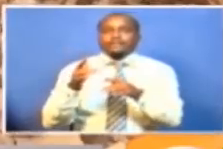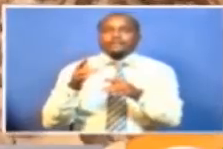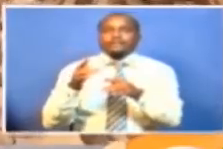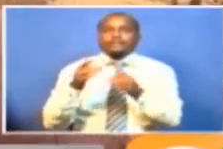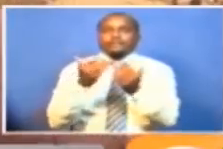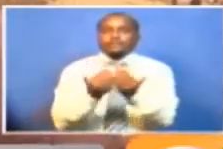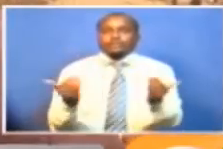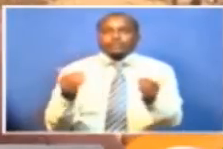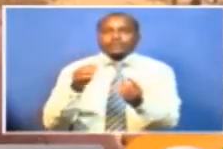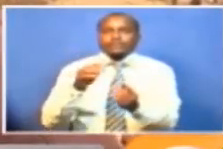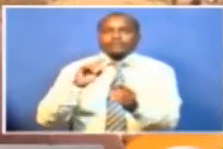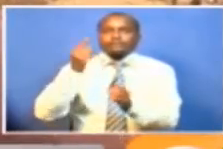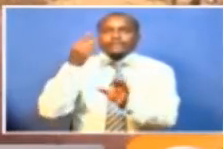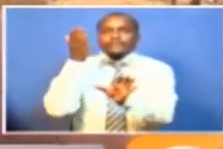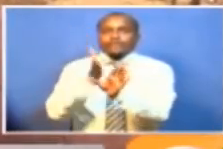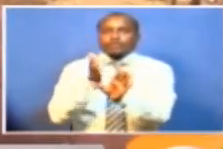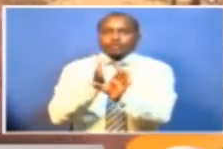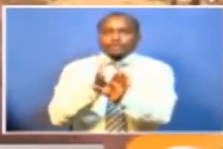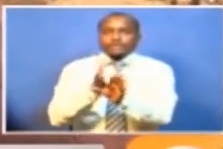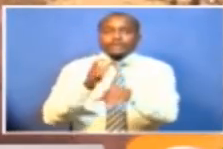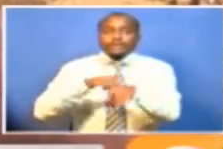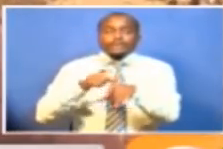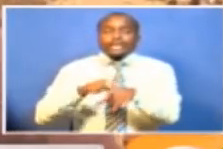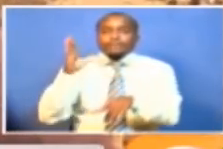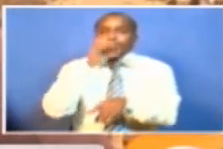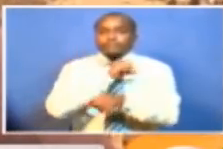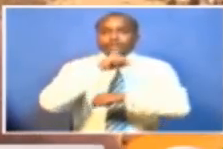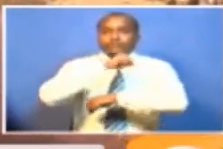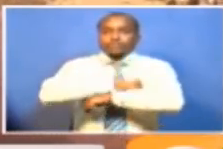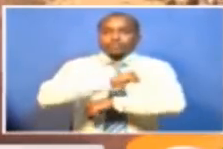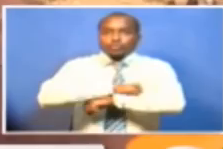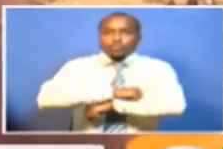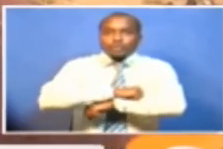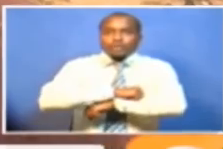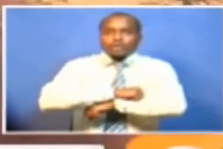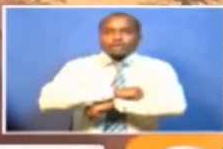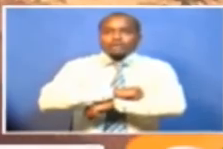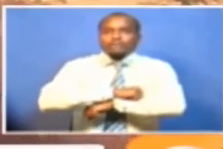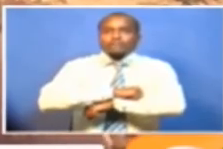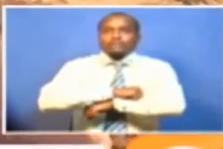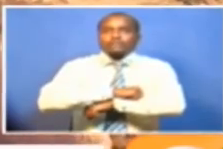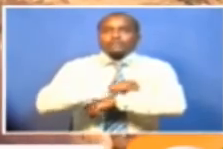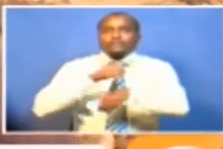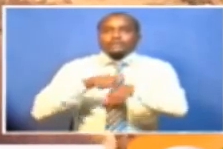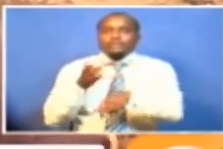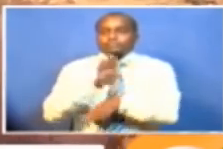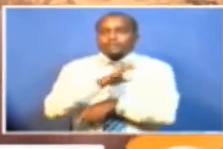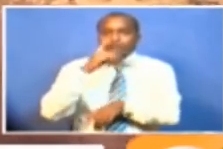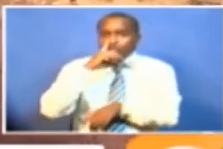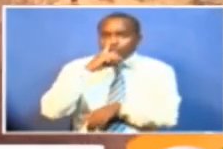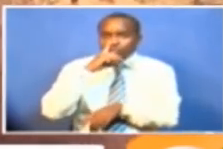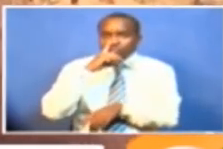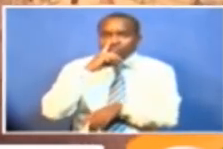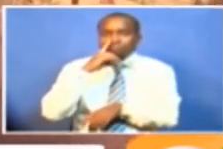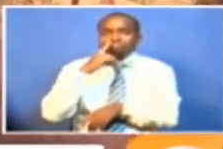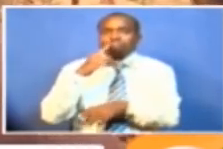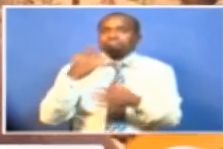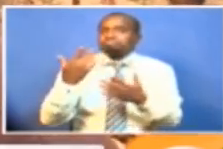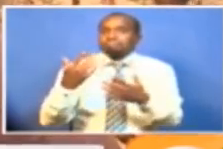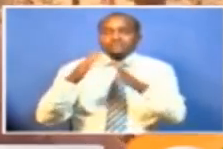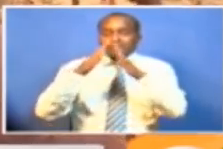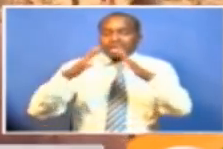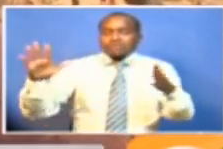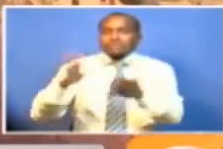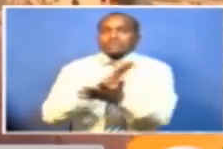kisaikolojia. Sasa mtoto anapokosa shule, mahali anaenda imebomolewa. Pia akirudi kwa nyumba anakuta pia nyumba